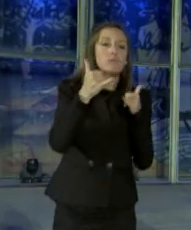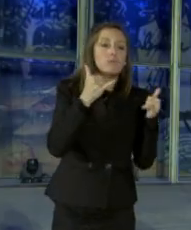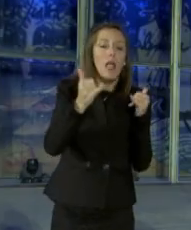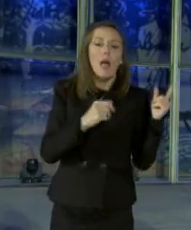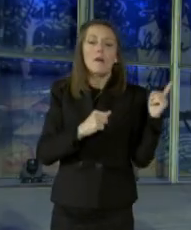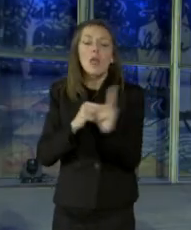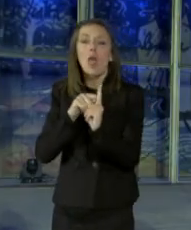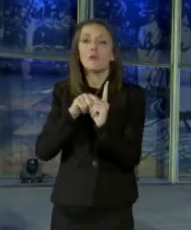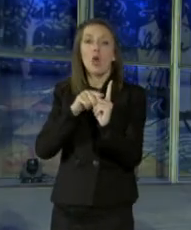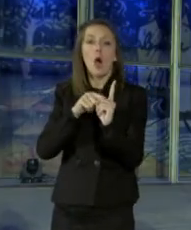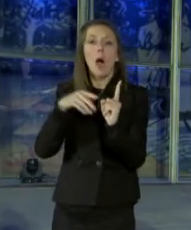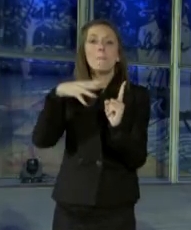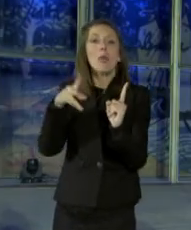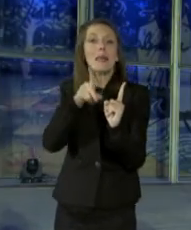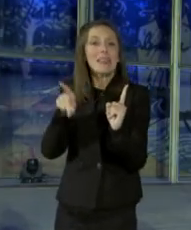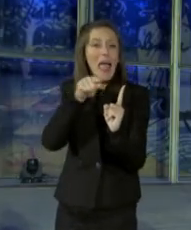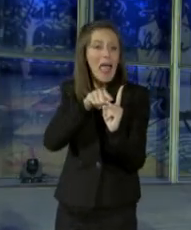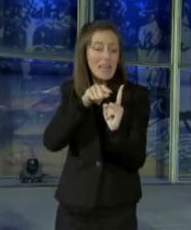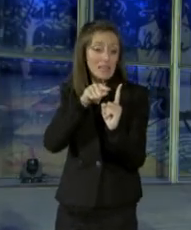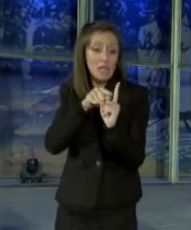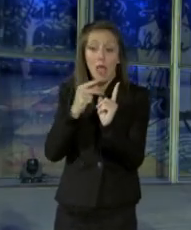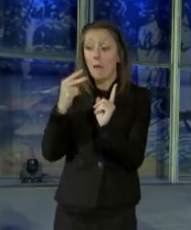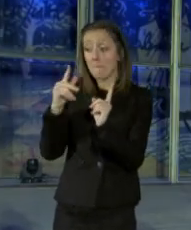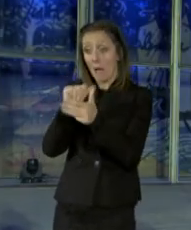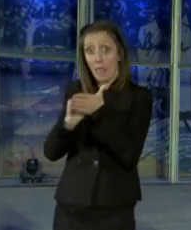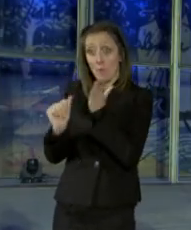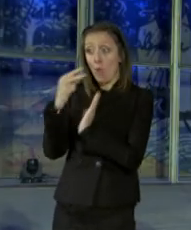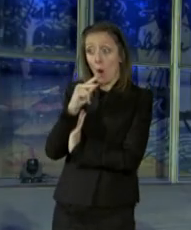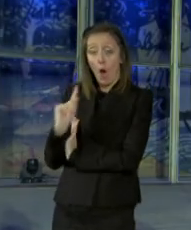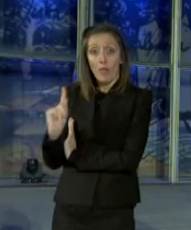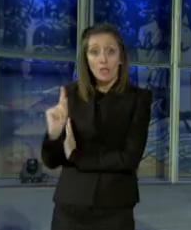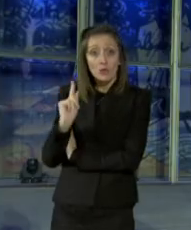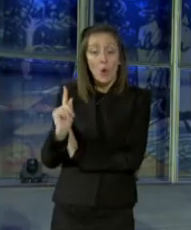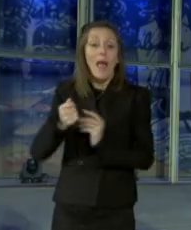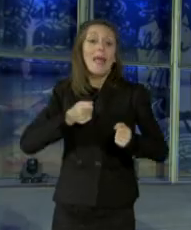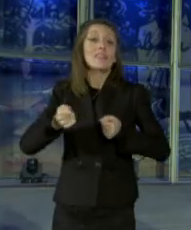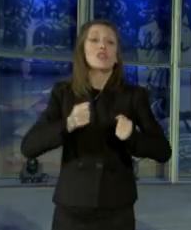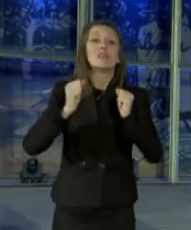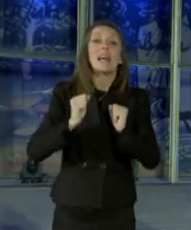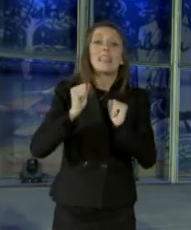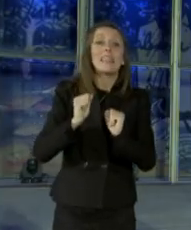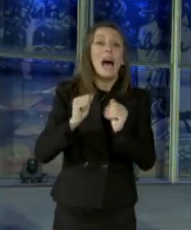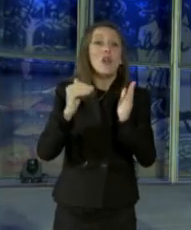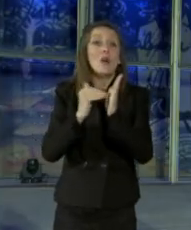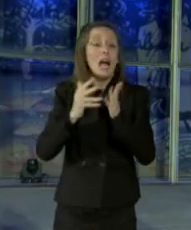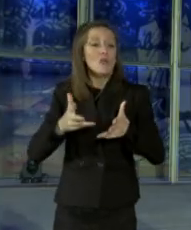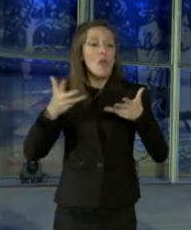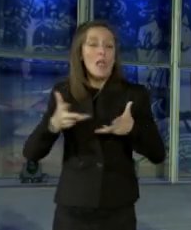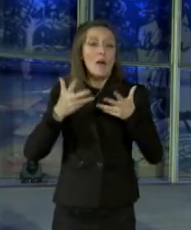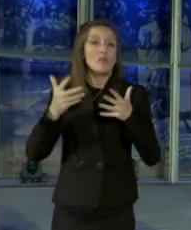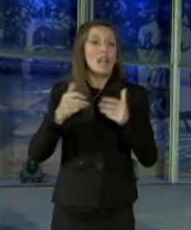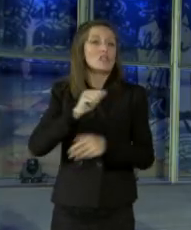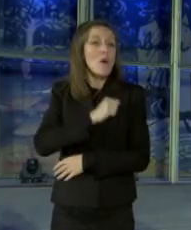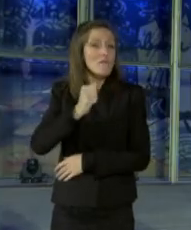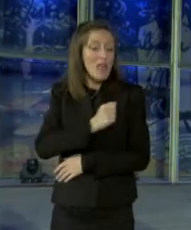l'altro mario pennelli nipote di padre pio il direttore sanitario della casa sollievo dottor gusto